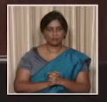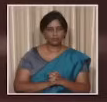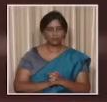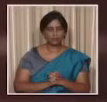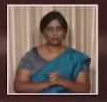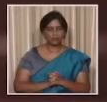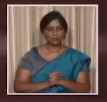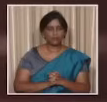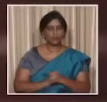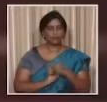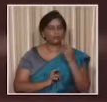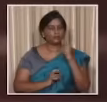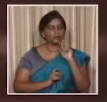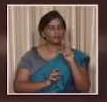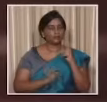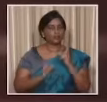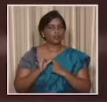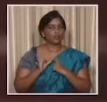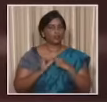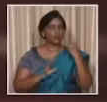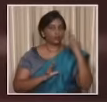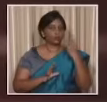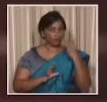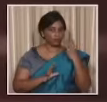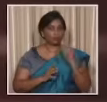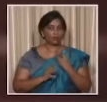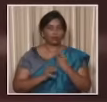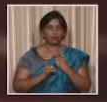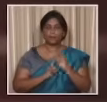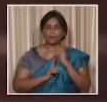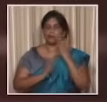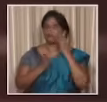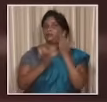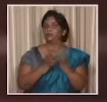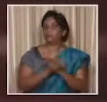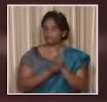ඔව් 2021 අගෝස්තු 3 වෙනි දින මා විසින් පාර්ලිමේන්තුවට ඉදිරිපත් කරන ලැබූ